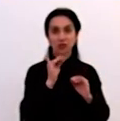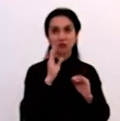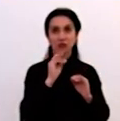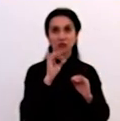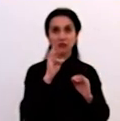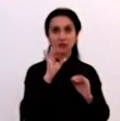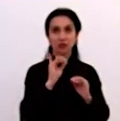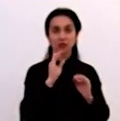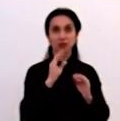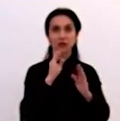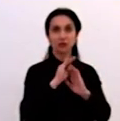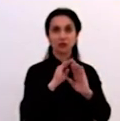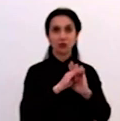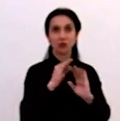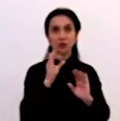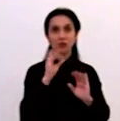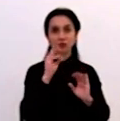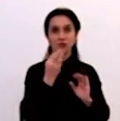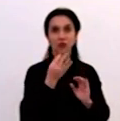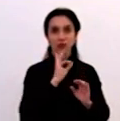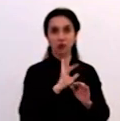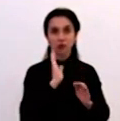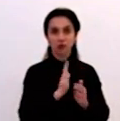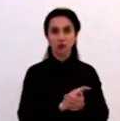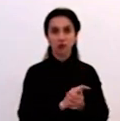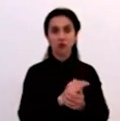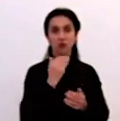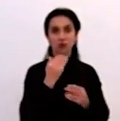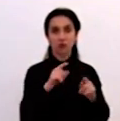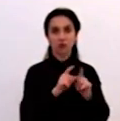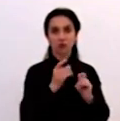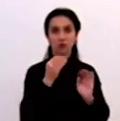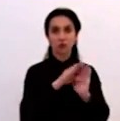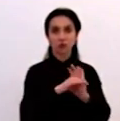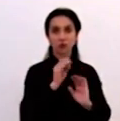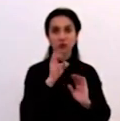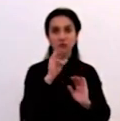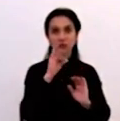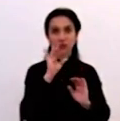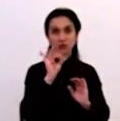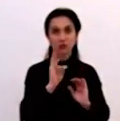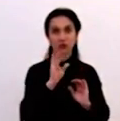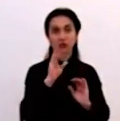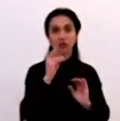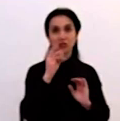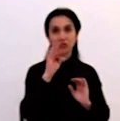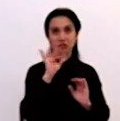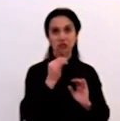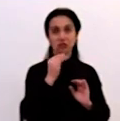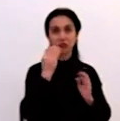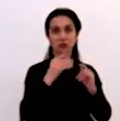dasturiy ta'minotlardan, vositalardan foydalaniladi. Tashkiliy vositalar tarkibiga texnik tashkiliy va huquqiy